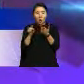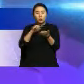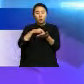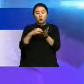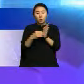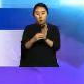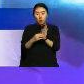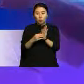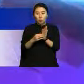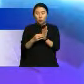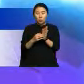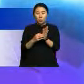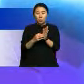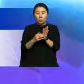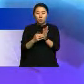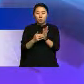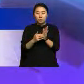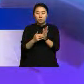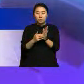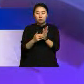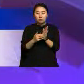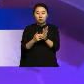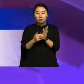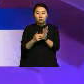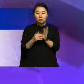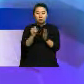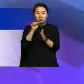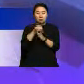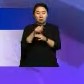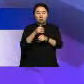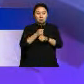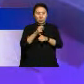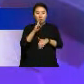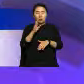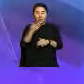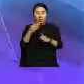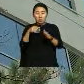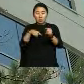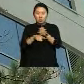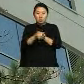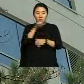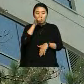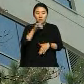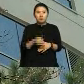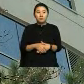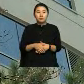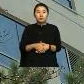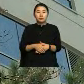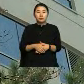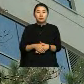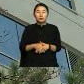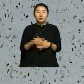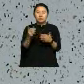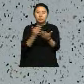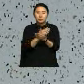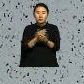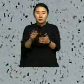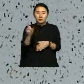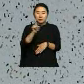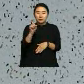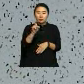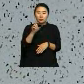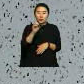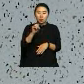어느 정도 선까지는 배출을 지켜야 된다라는 의미입니다. 10나노그램은 허가